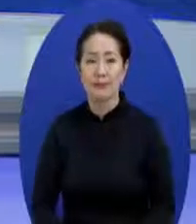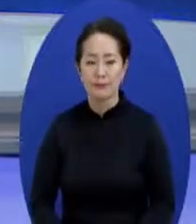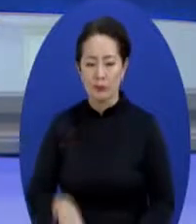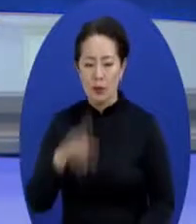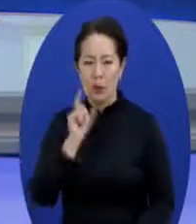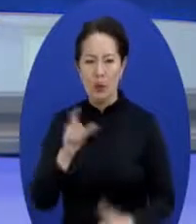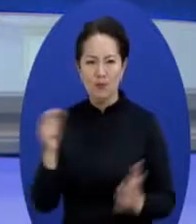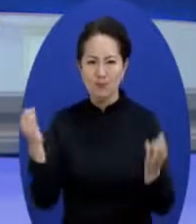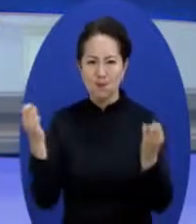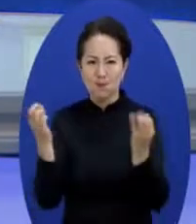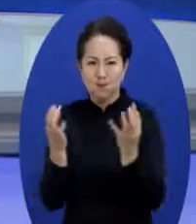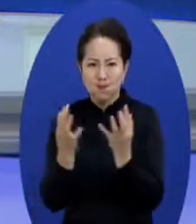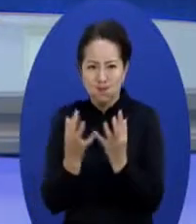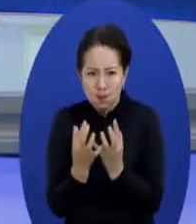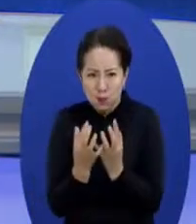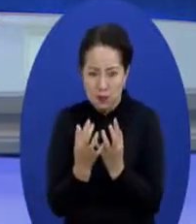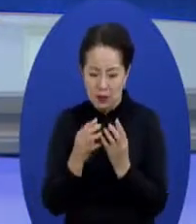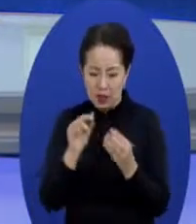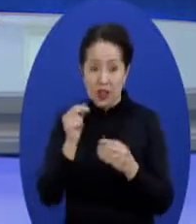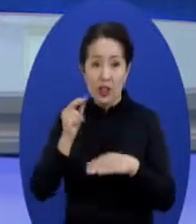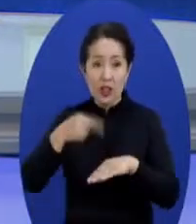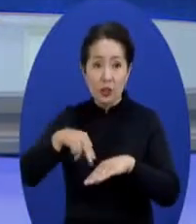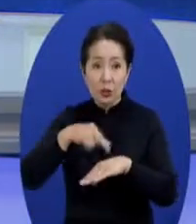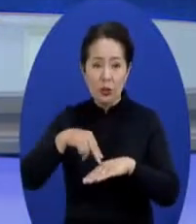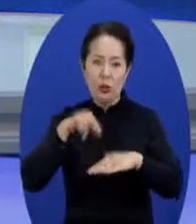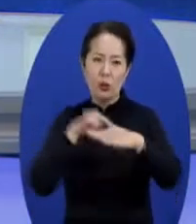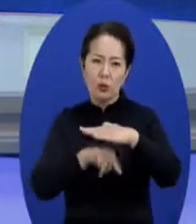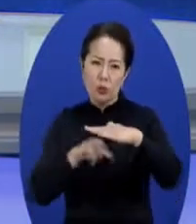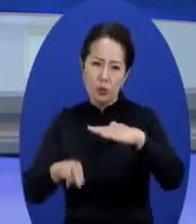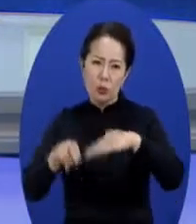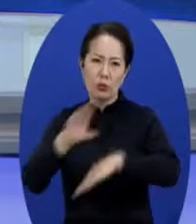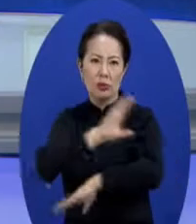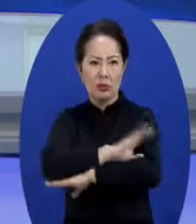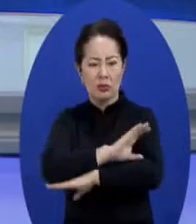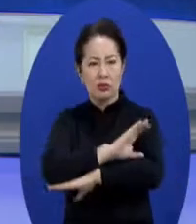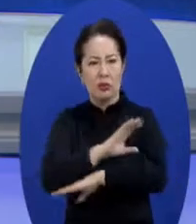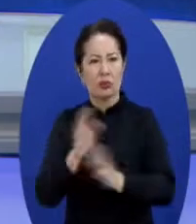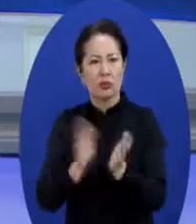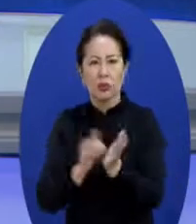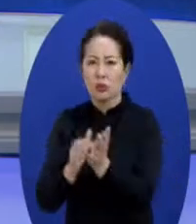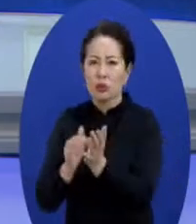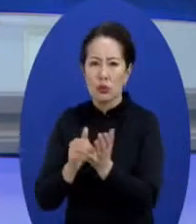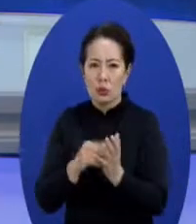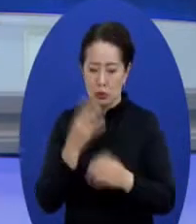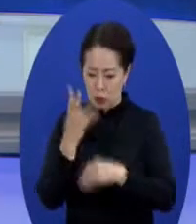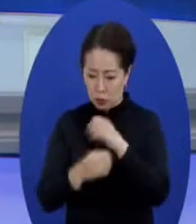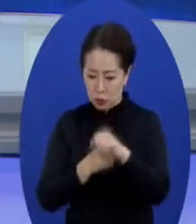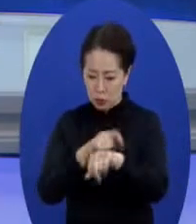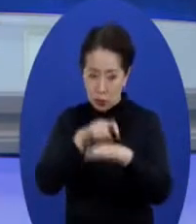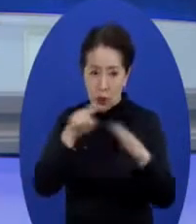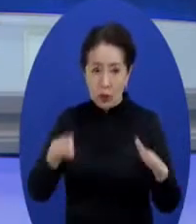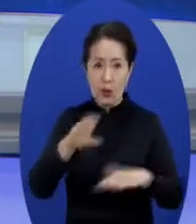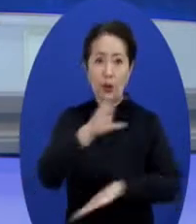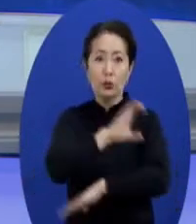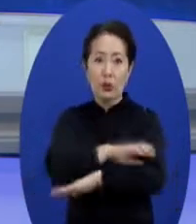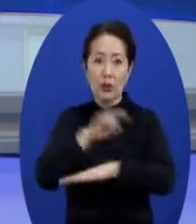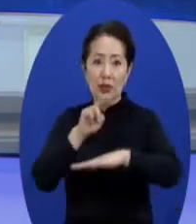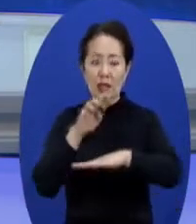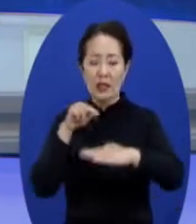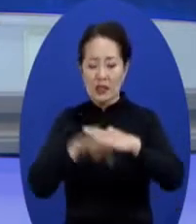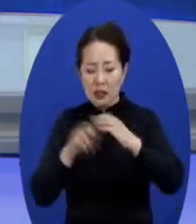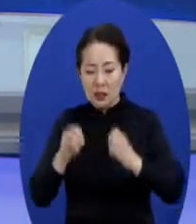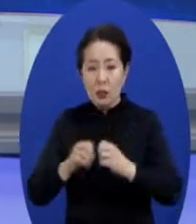Хүн амын төвлөрөл ихтэй нийслэлийн шингэлтэй дүрвэрт сургууль цэцэрлэгийн хөрөлцөө дутмаг. Гэхдээ сүүлийн 4 жил тус дүрвэрт сургууль цэцэрлэгийн бүтээн байгуулалт